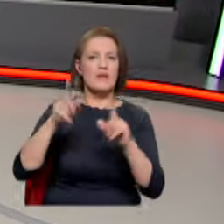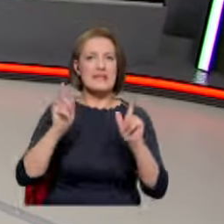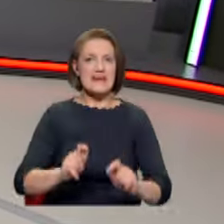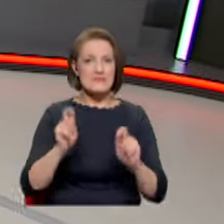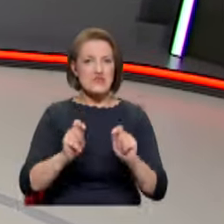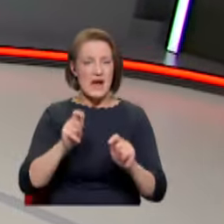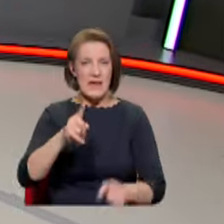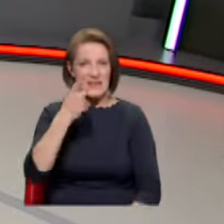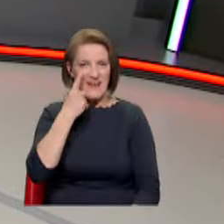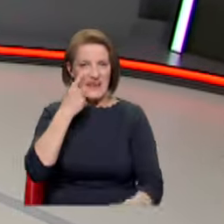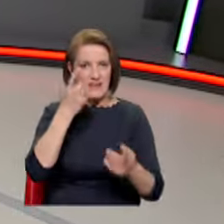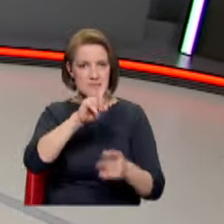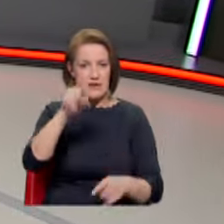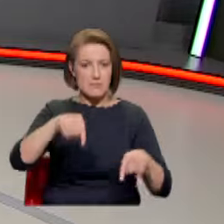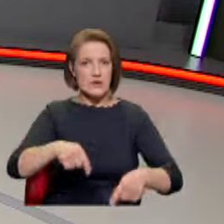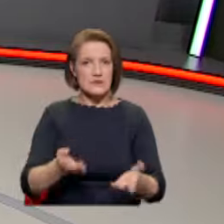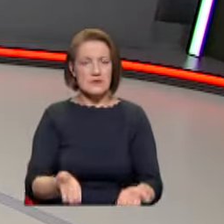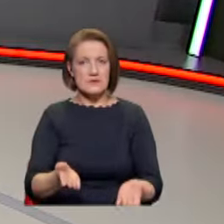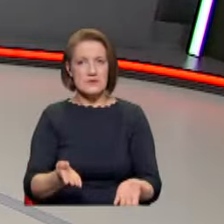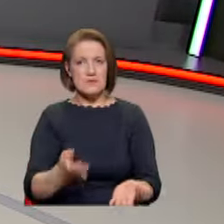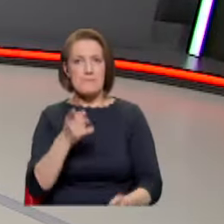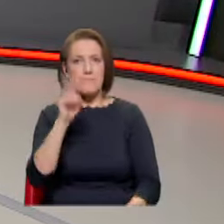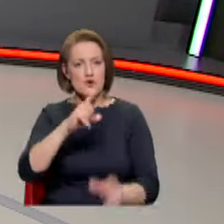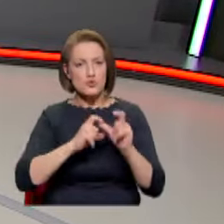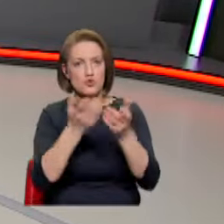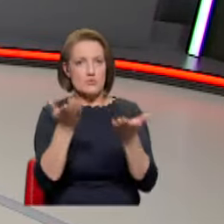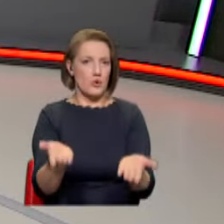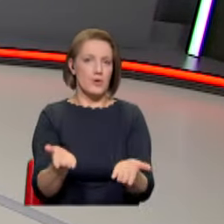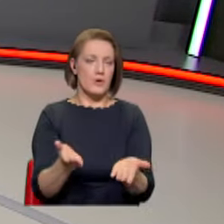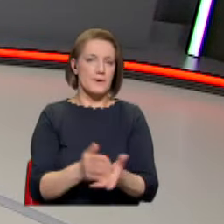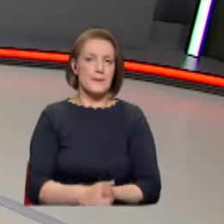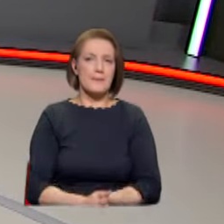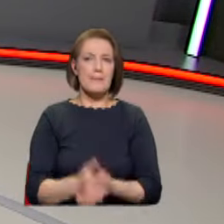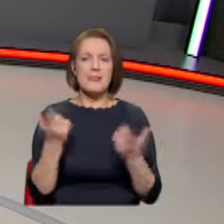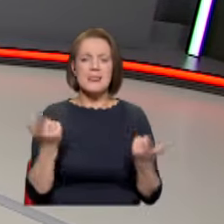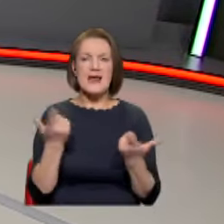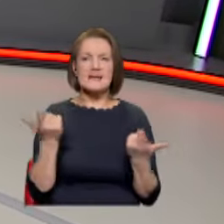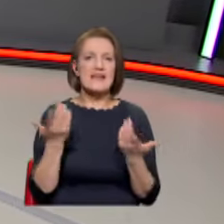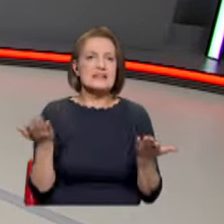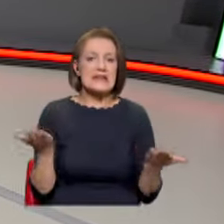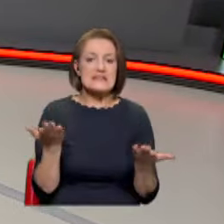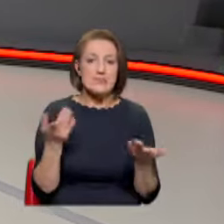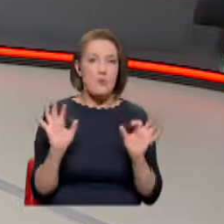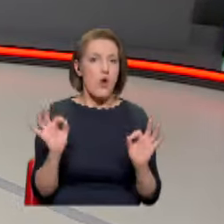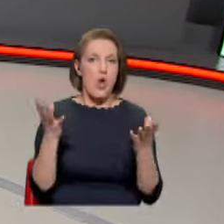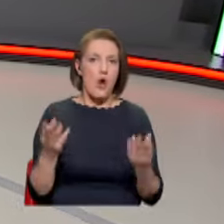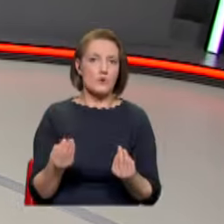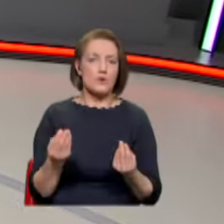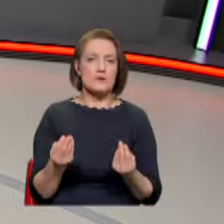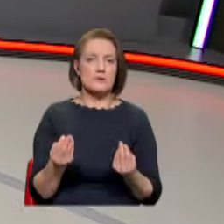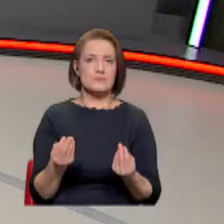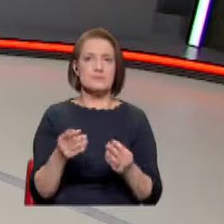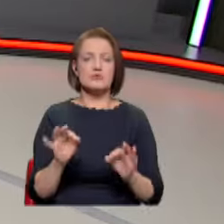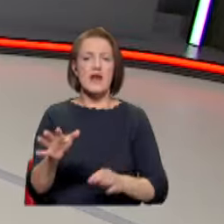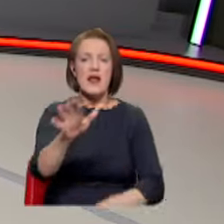devlet mi burası Yani bir başka soru bu da nereden nasıl buraya geldi